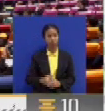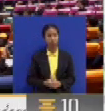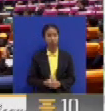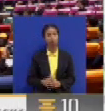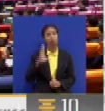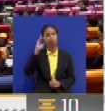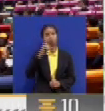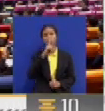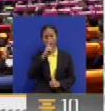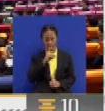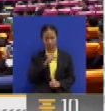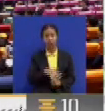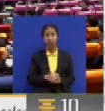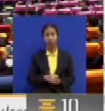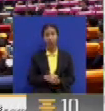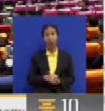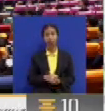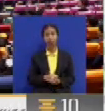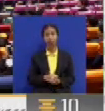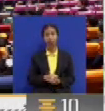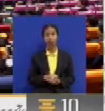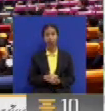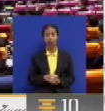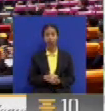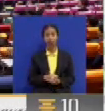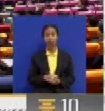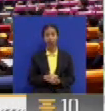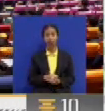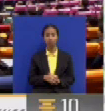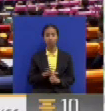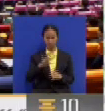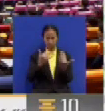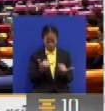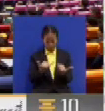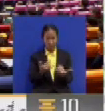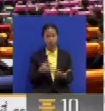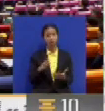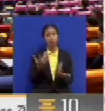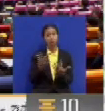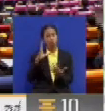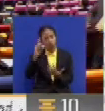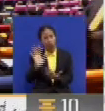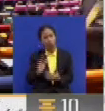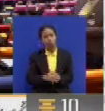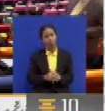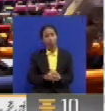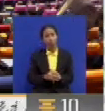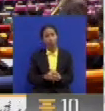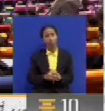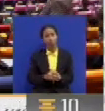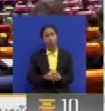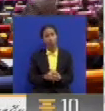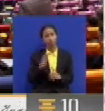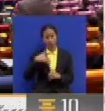ไม่ถึงขั้นนั้นแล้วเพราะฉะนั้นโอกาสนั้นหลุดลอยไปแล้วมีแต่ว่าภูมิใจไทยกับ ประชาธิปัตย์ ประชาธิปัตย์จะแท็ก